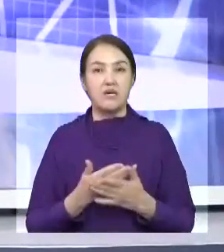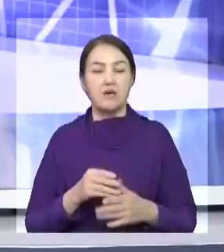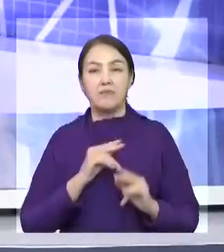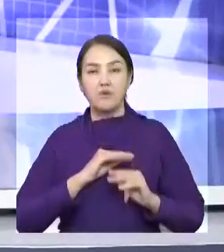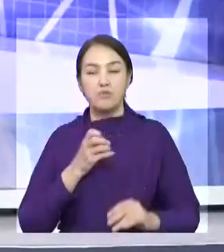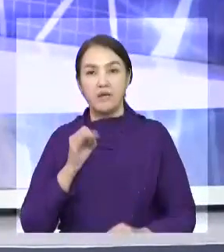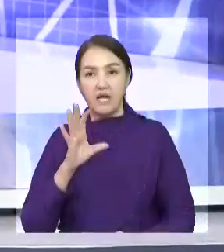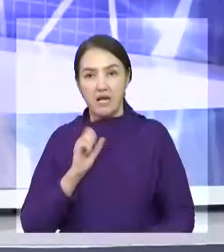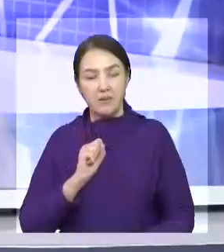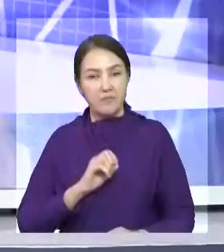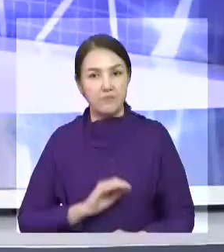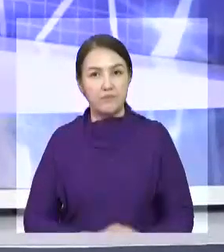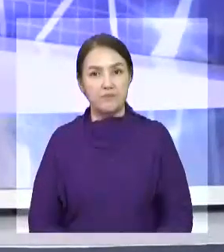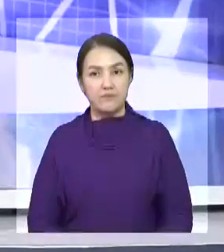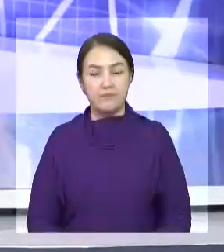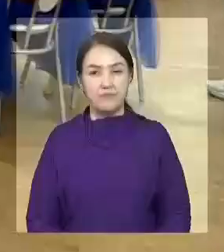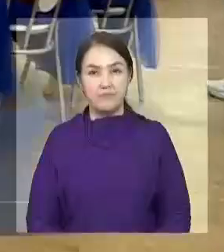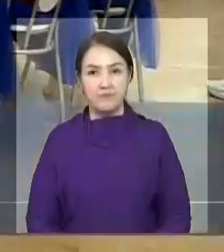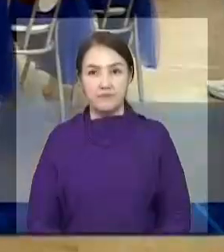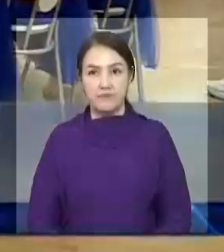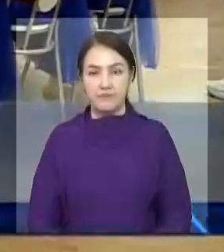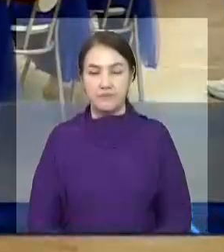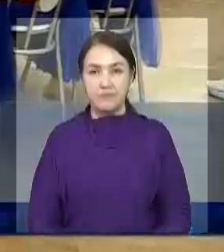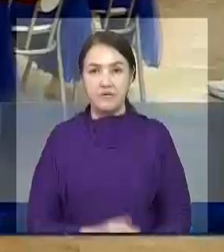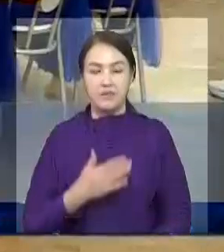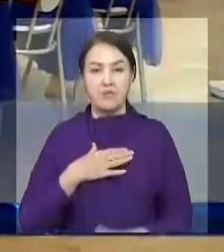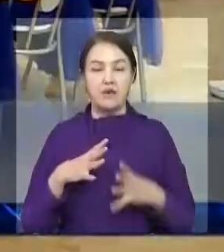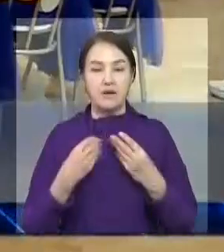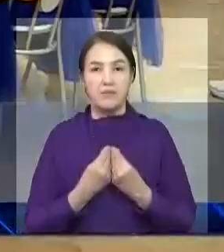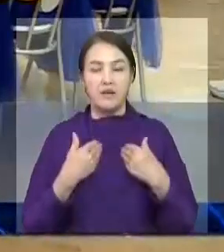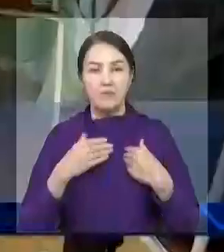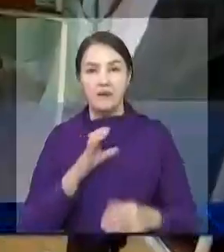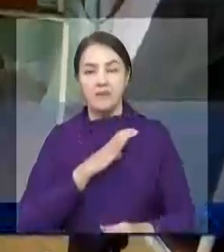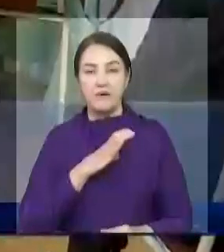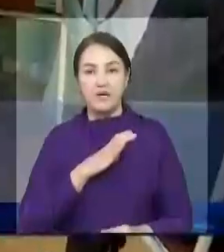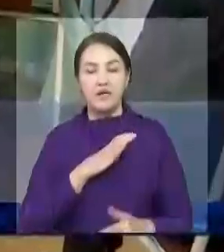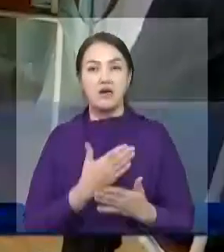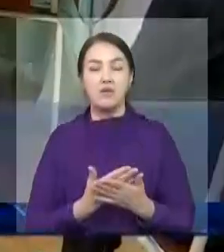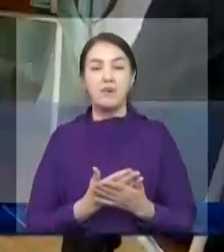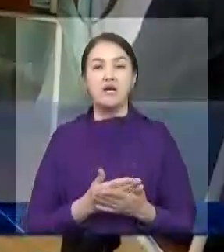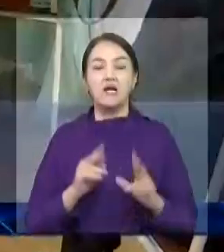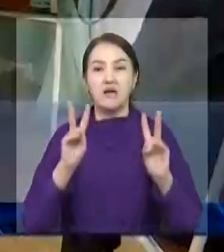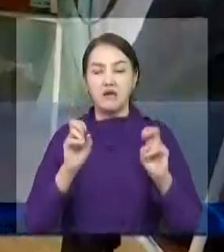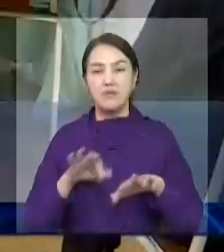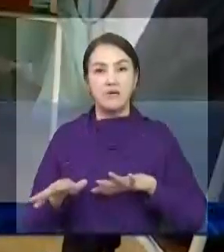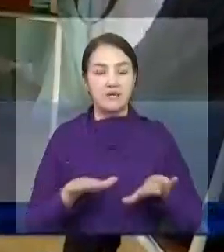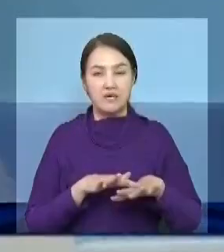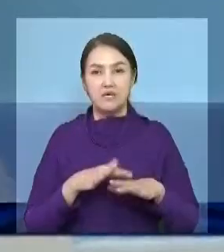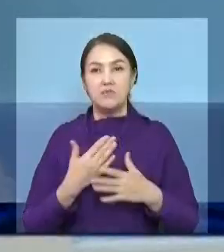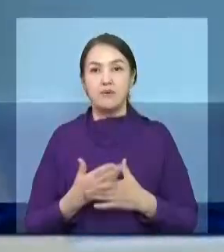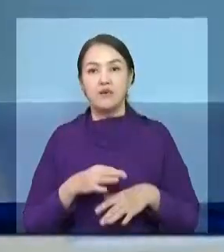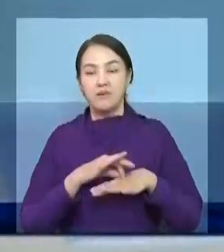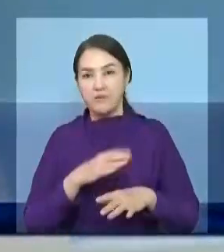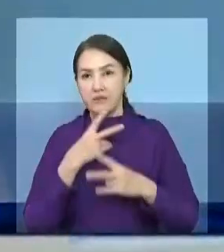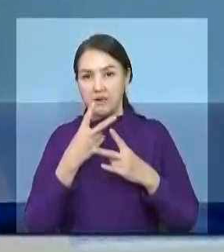коллега Зарина Утба продолжит тему. «Меном Утбасым, меном Байлыгым» – такое название носило мероприятие, которое